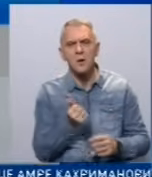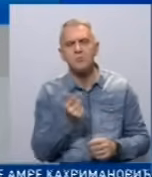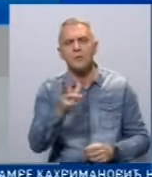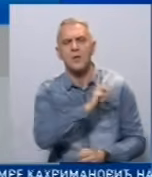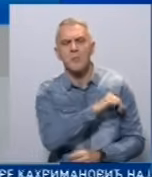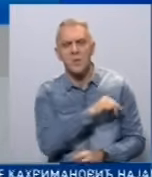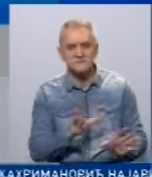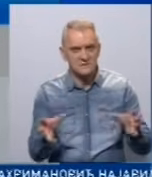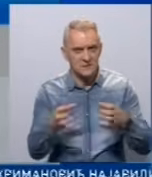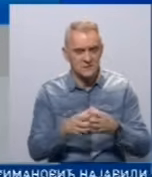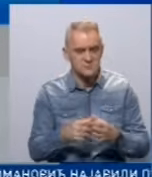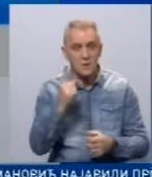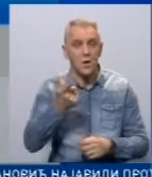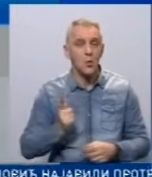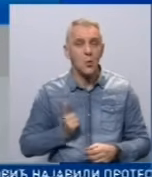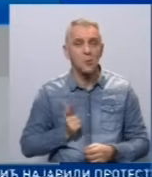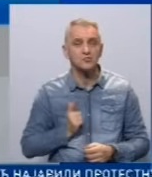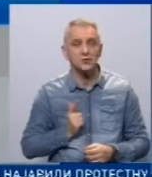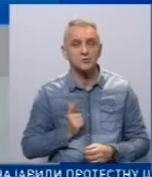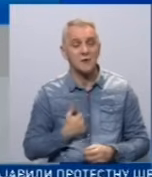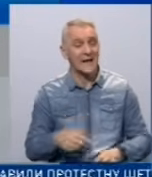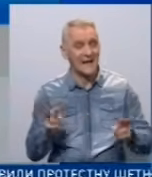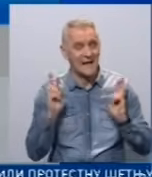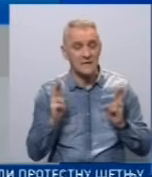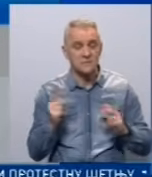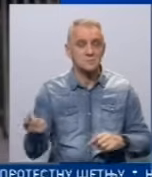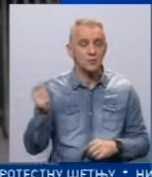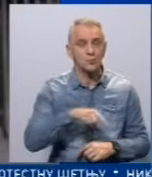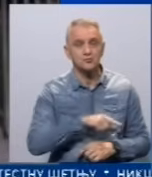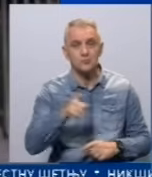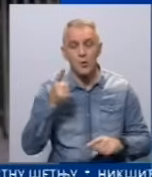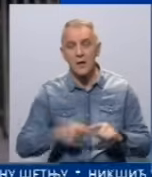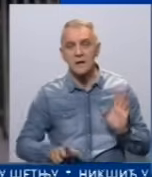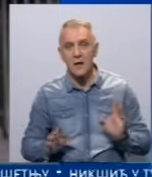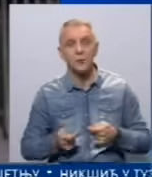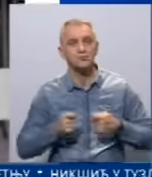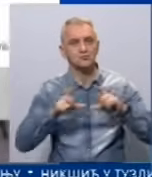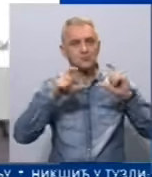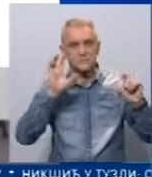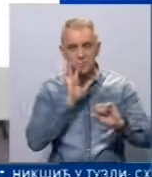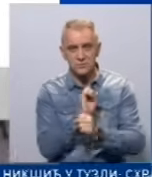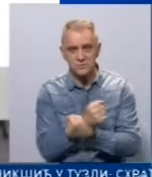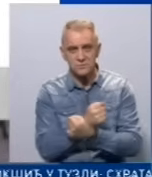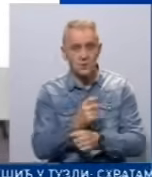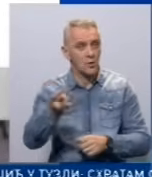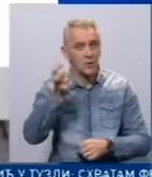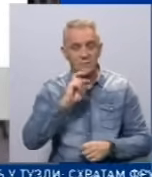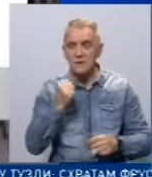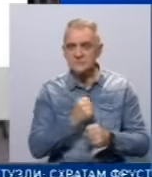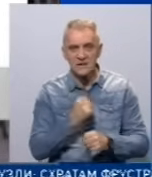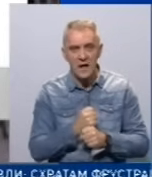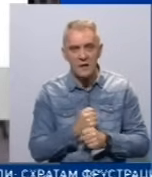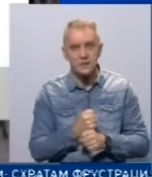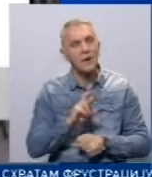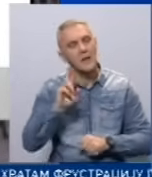policijske agencije i očekujem da ćemo, nadam se, doći do kraja. U tužilaštvu BiH odgovaraju da se intenzivno radi i da